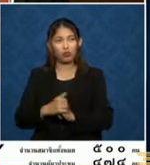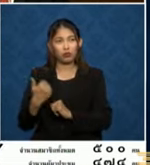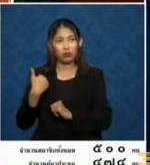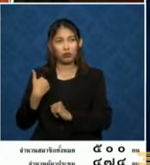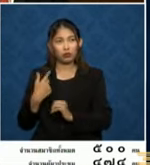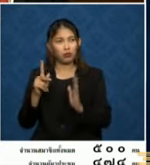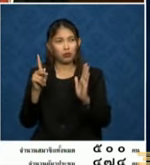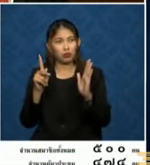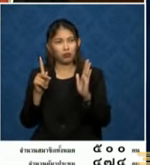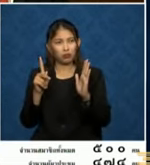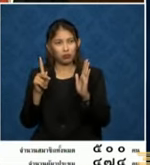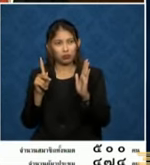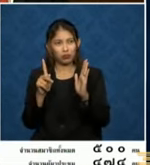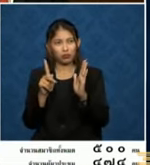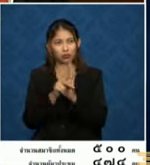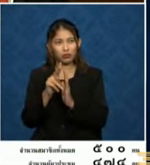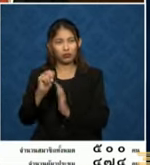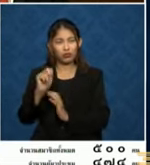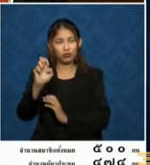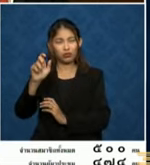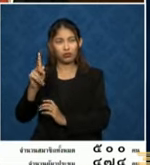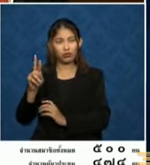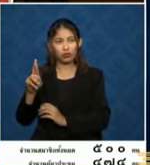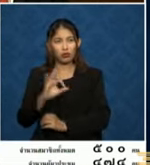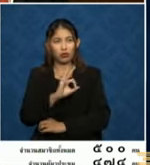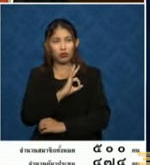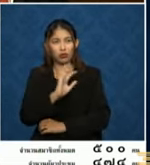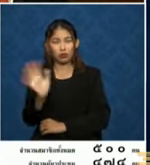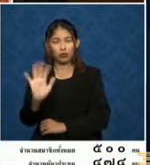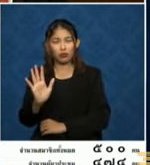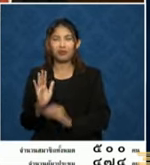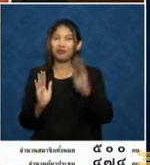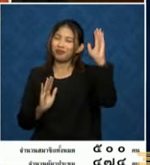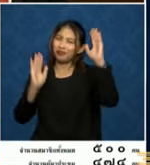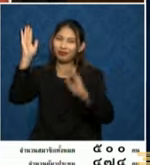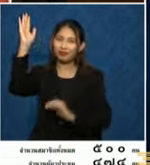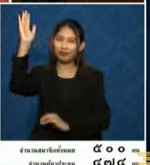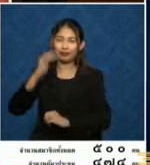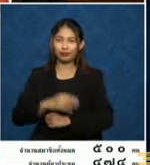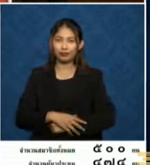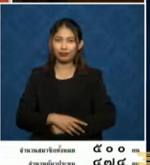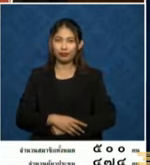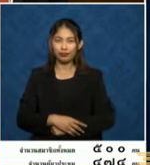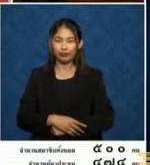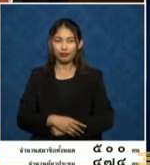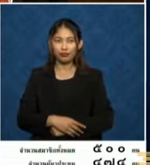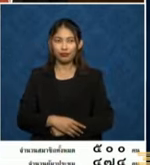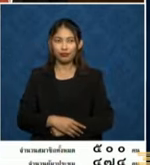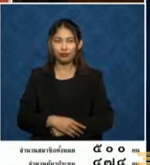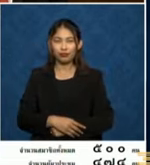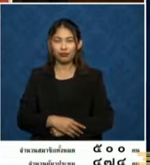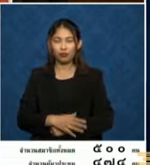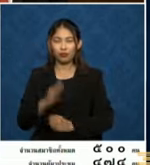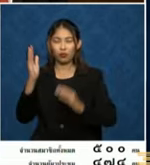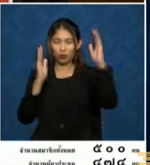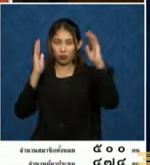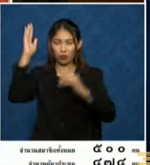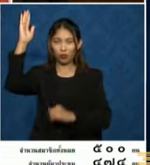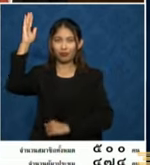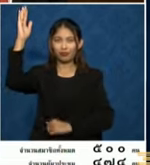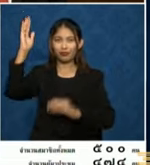ข้อบังคับท่านนิกรจำนงไม่ใช่สมาชิกสภาแห่งนี้นะครับผม ขอประท้วงท่านประธาน ไม่อยากเสียมารยาท ท่านประธานผมขอประท้ว